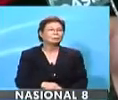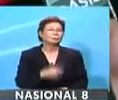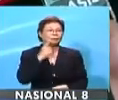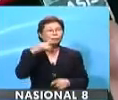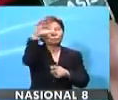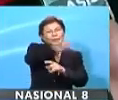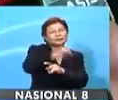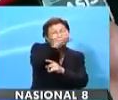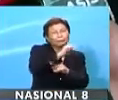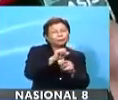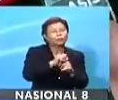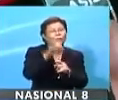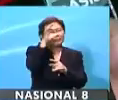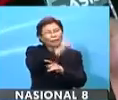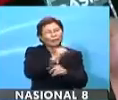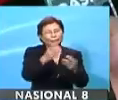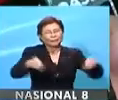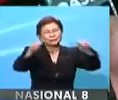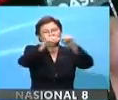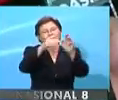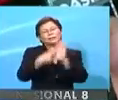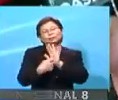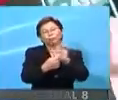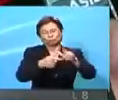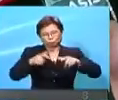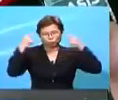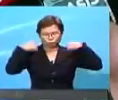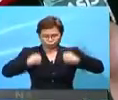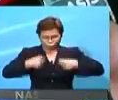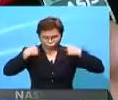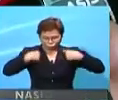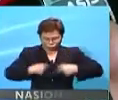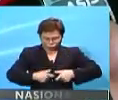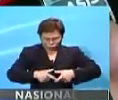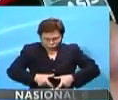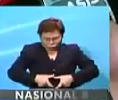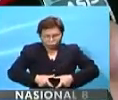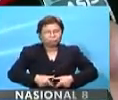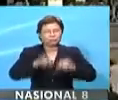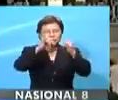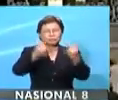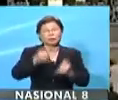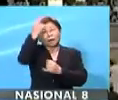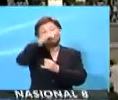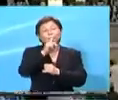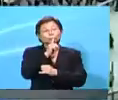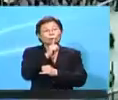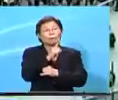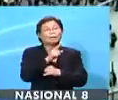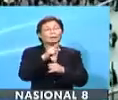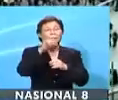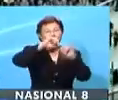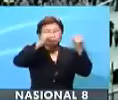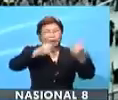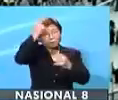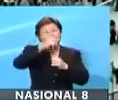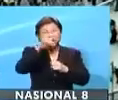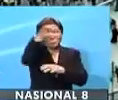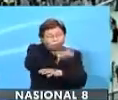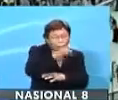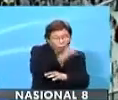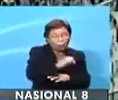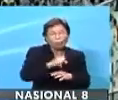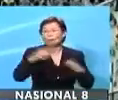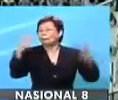Masjid Haram. Maknanya ini sebagai satu tanda lah kepada jemaah-jemaah haji. Bagi memastikan jemaah tidak sesat ketika berada di